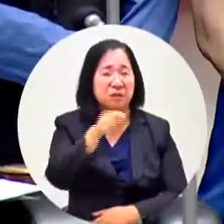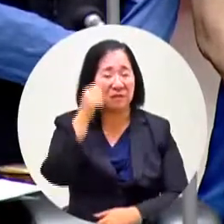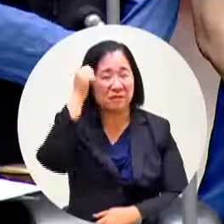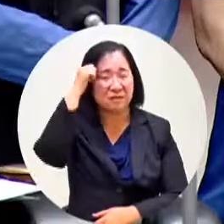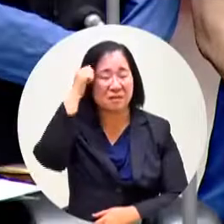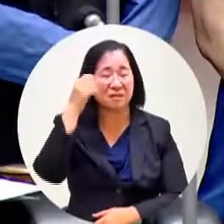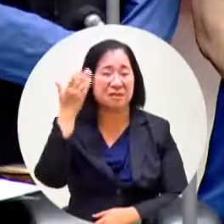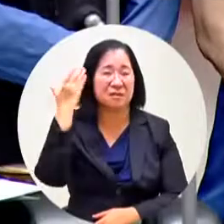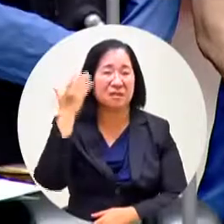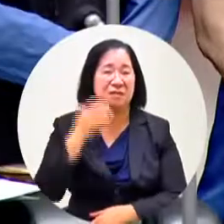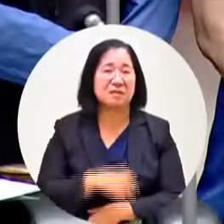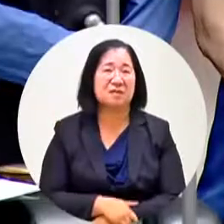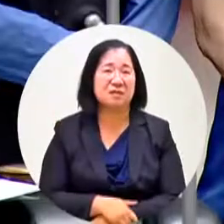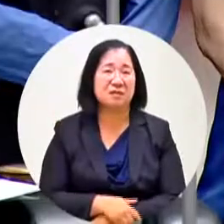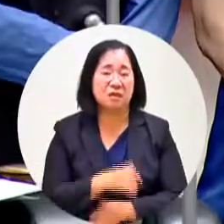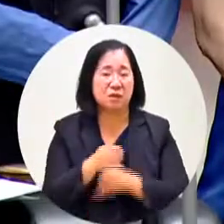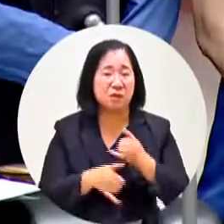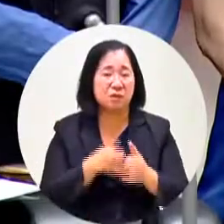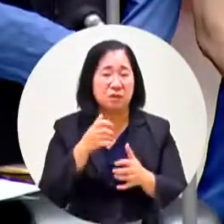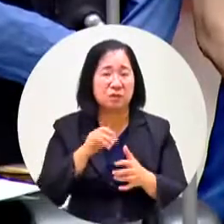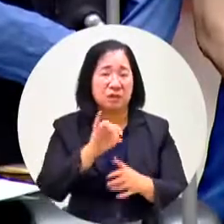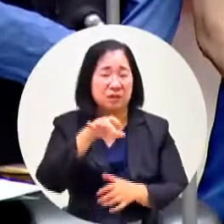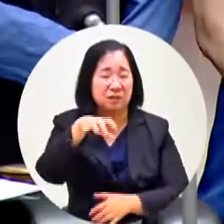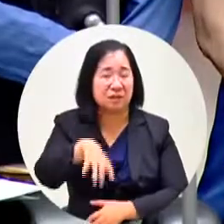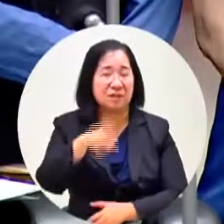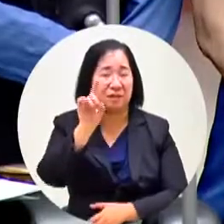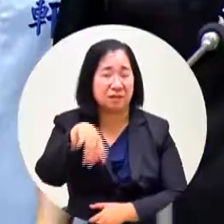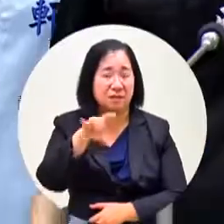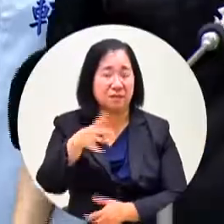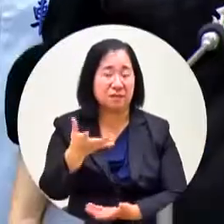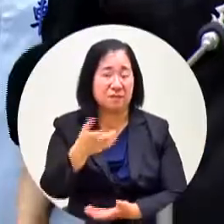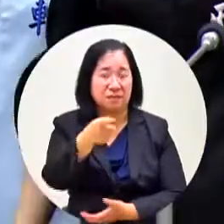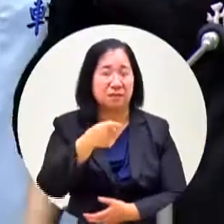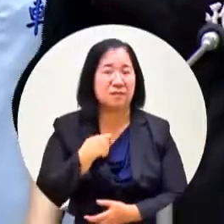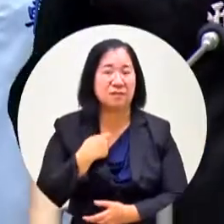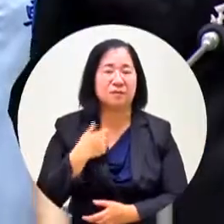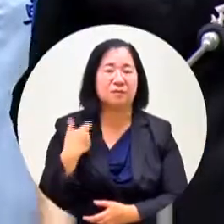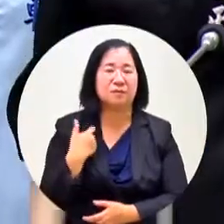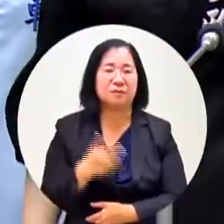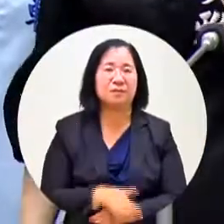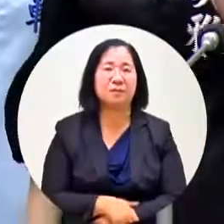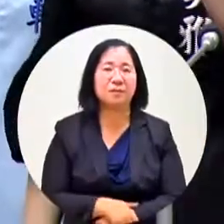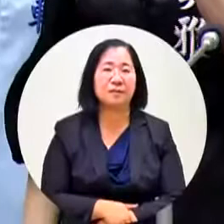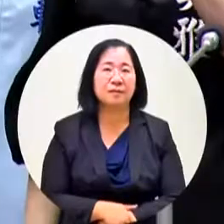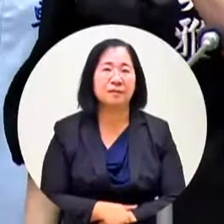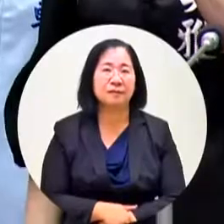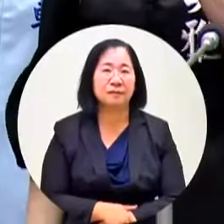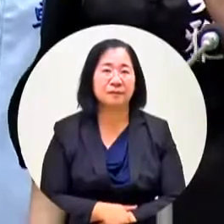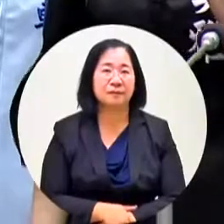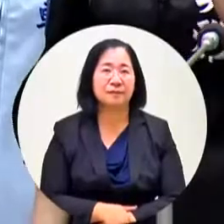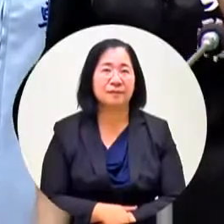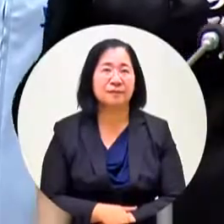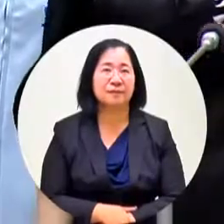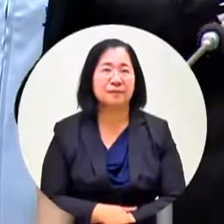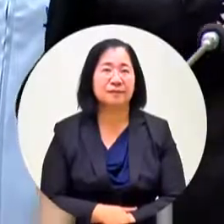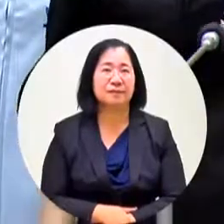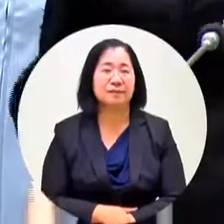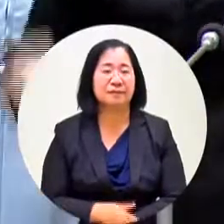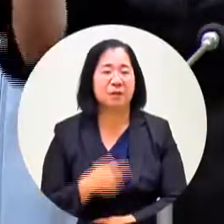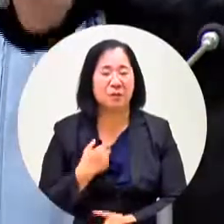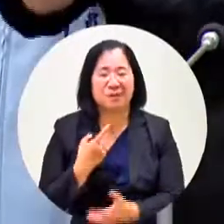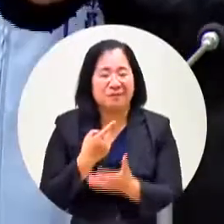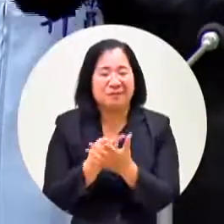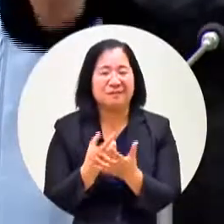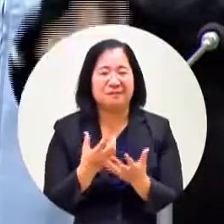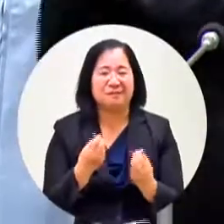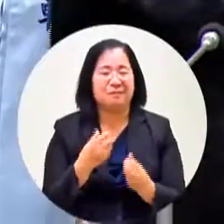是议员你们去的时候，你看到这些局处首长是上班的时间去帮忙私人的